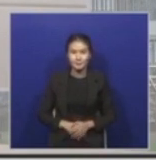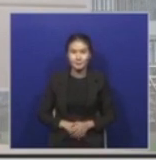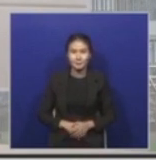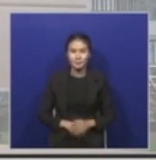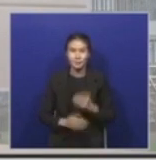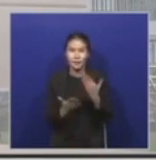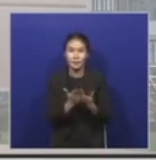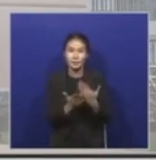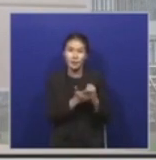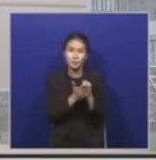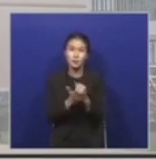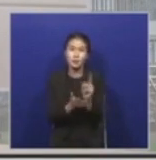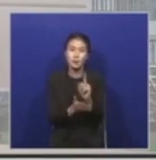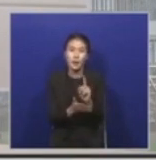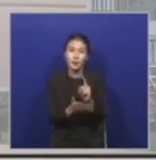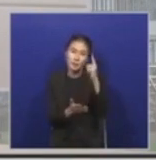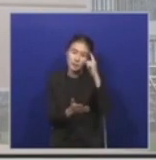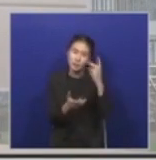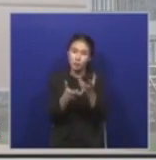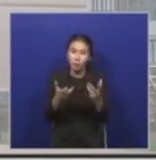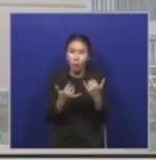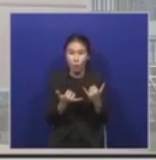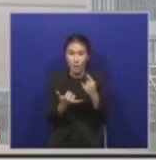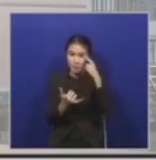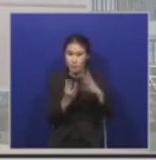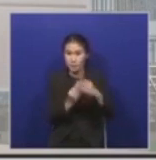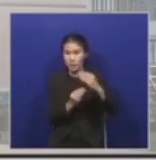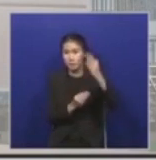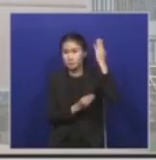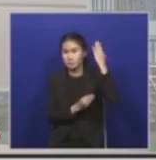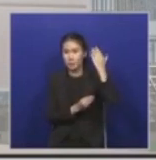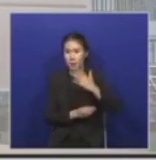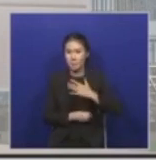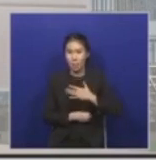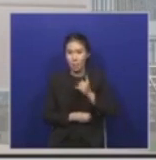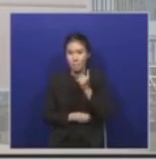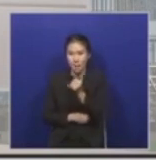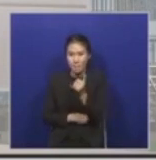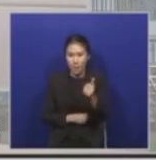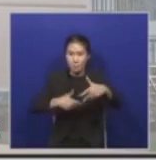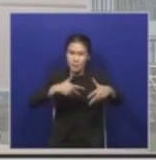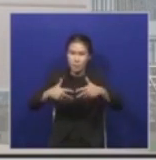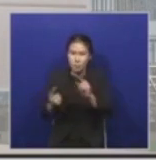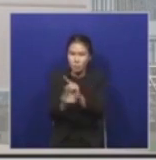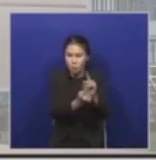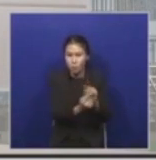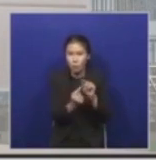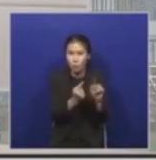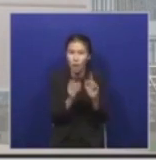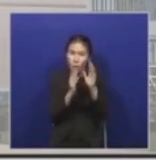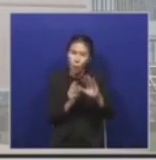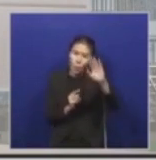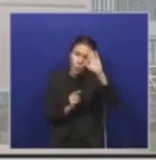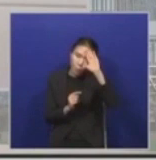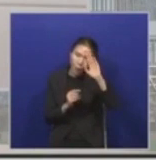งบบูรณาการต่างๆที่วันนี้เนี่ยนะครับสัปดาห์ที่ผ่านมาเนี่ยผมลงพื้นที่ไปเจอผู้ป่วยนอนติดเตียงท่านประธาน